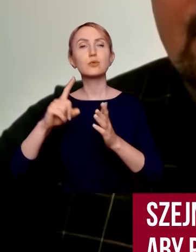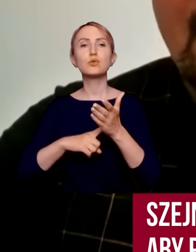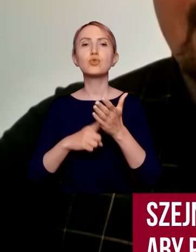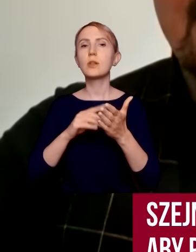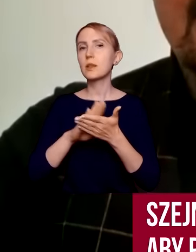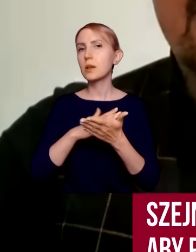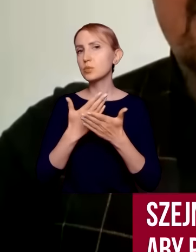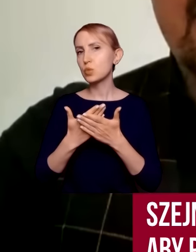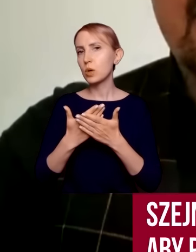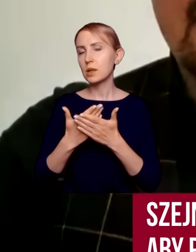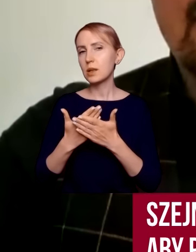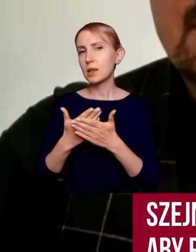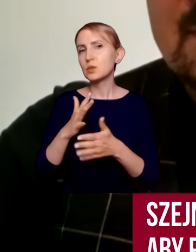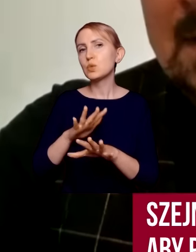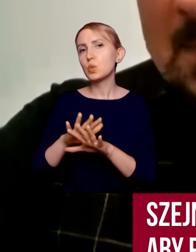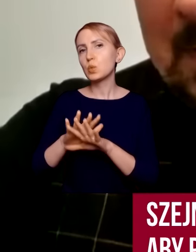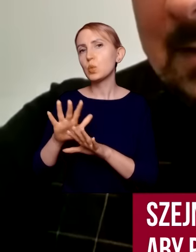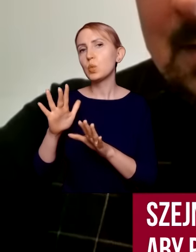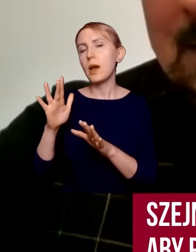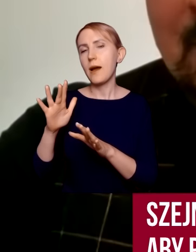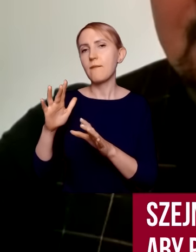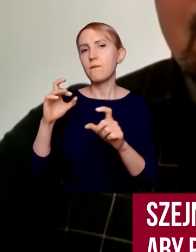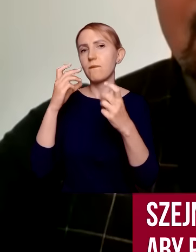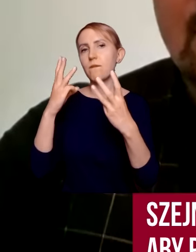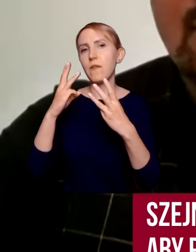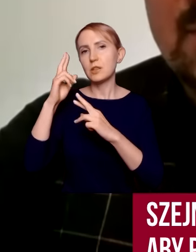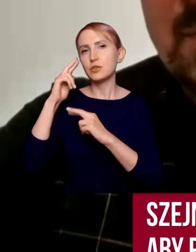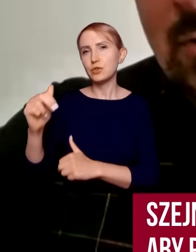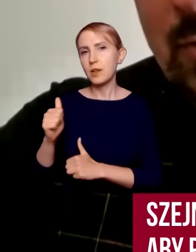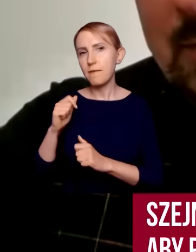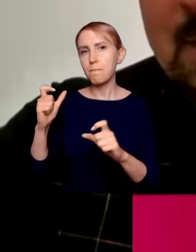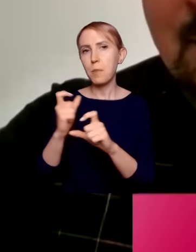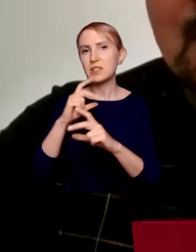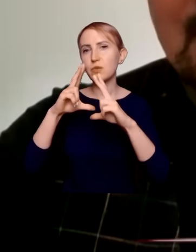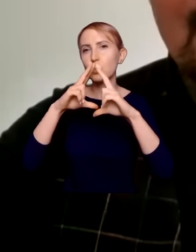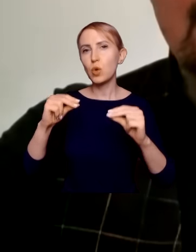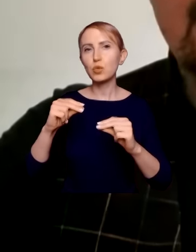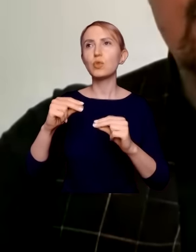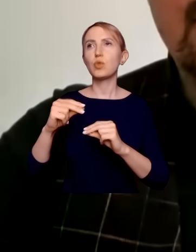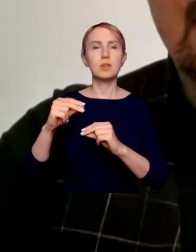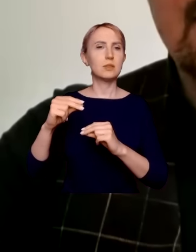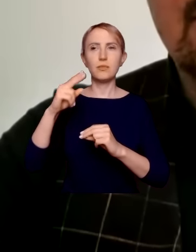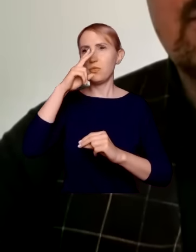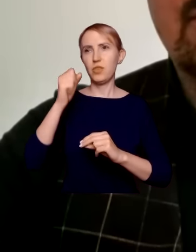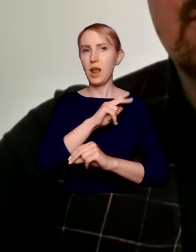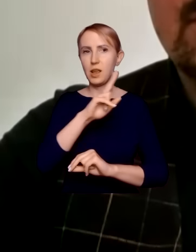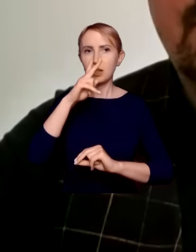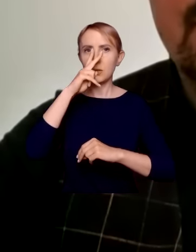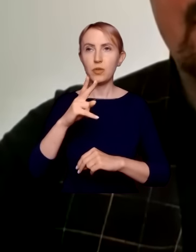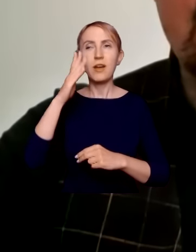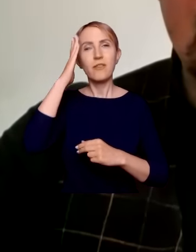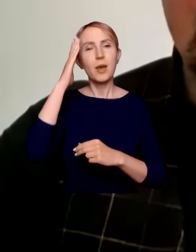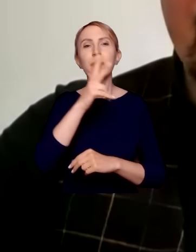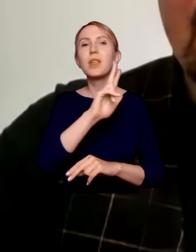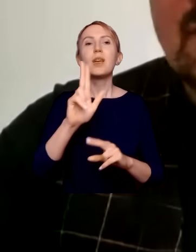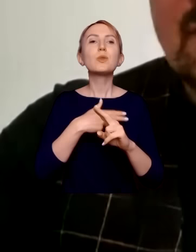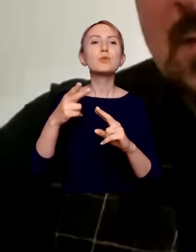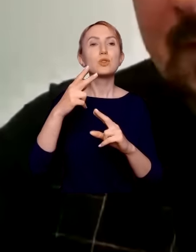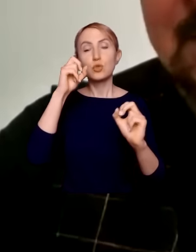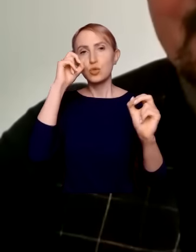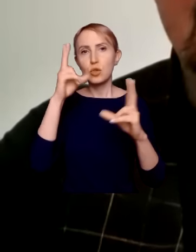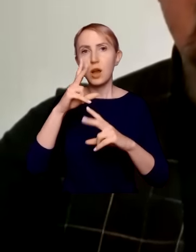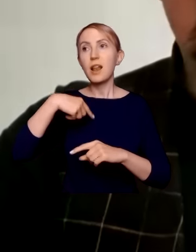infrastruktura krytyczna w państwach NATO jest zbyt transparentna. Ja wiem, że dzisiaj to brzmi szokująco dla niektórych, ale chodzi o to, że po prostu nasz